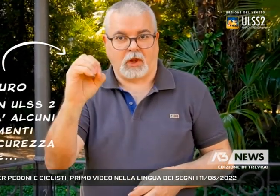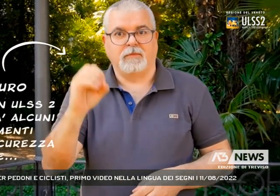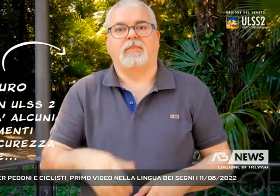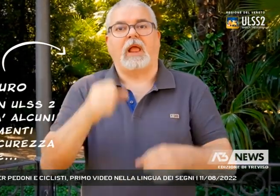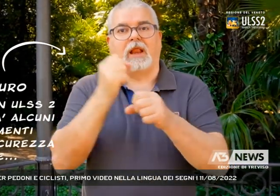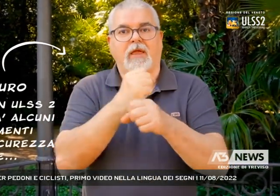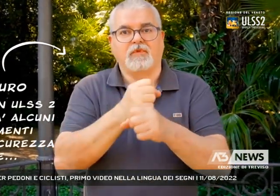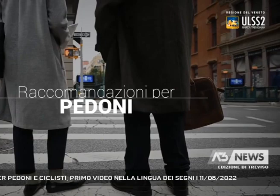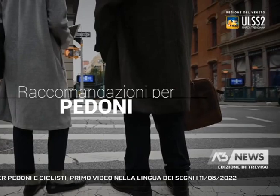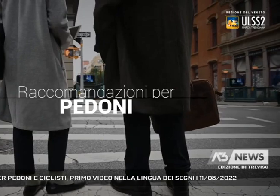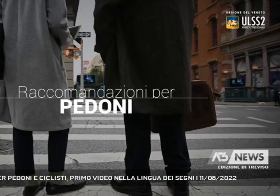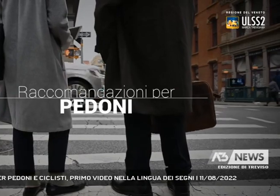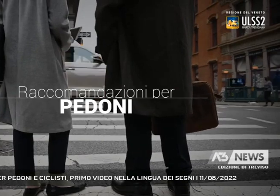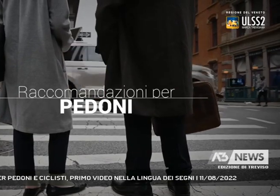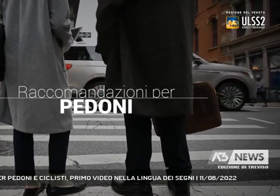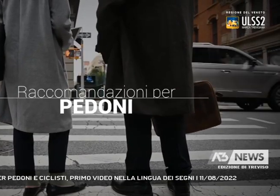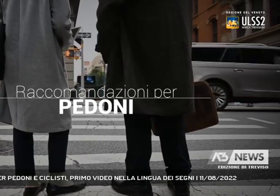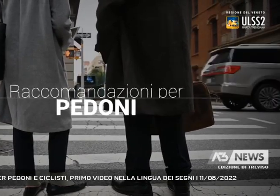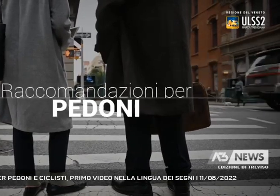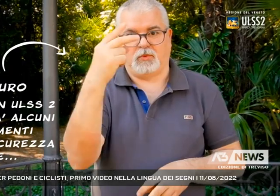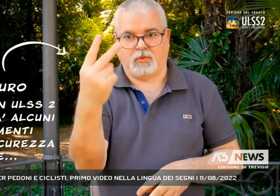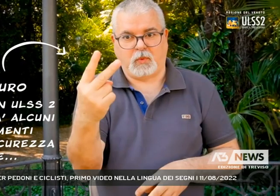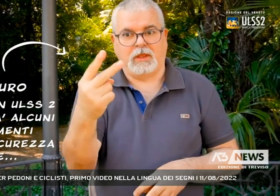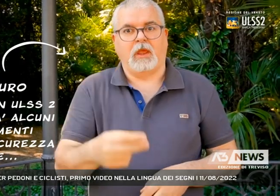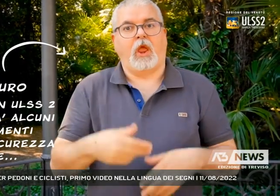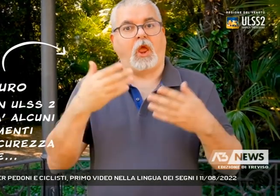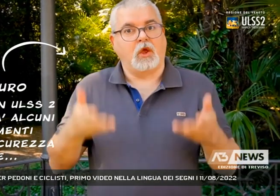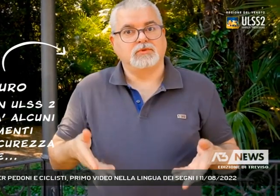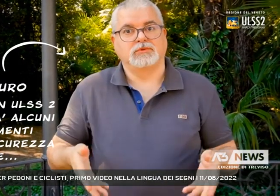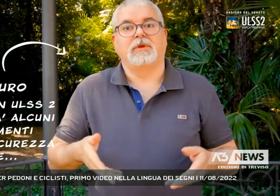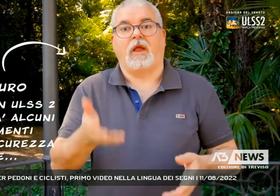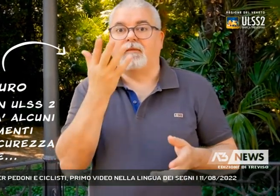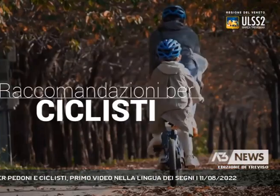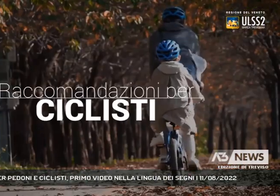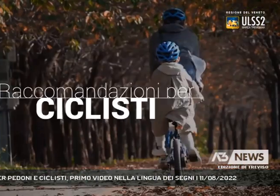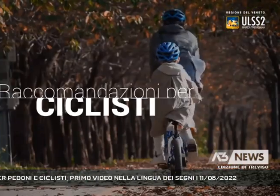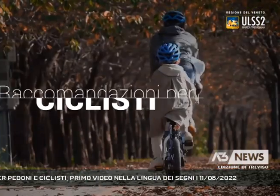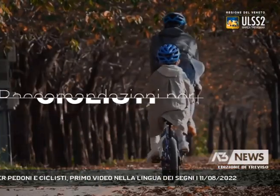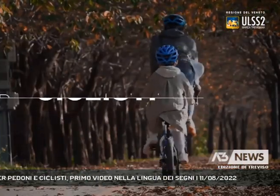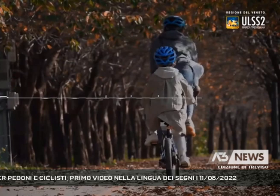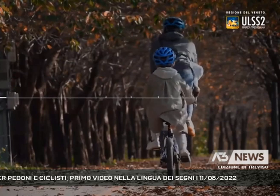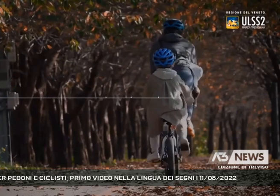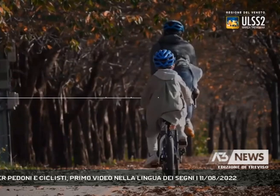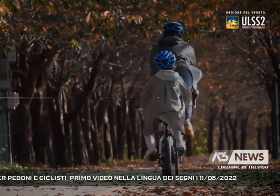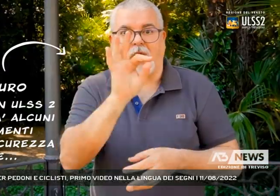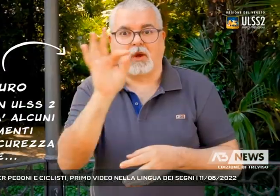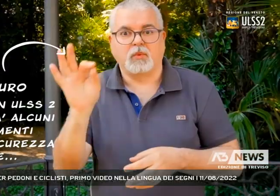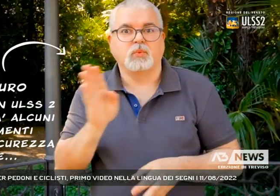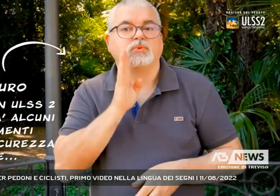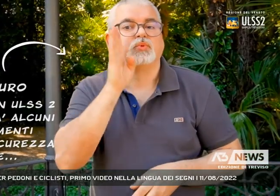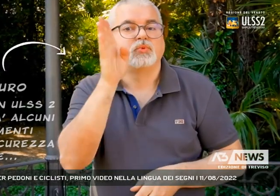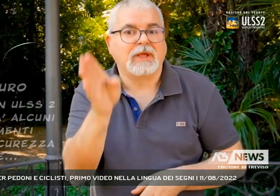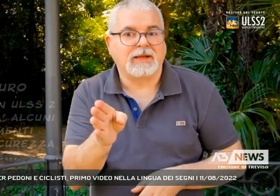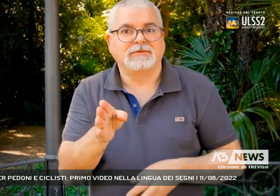La sicurezza stradale per pedoni e ciclisti, tutte le regole spiegate nella lingua dei segni. È il primo di 4 video realizzati dall'ULSS 2 della